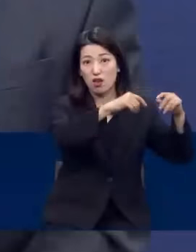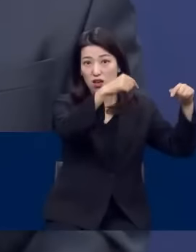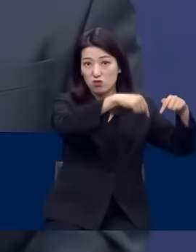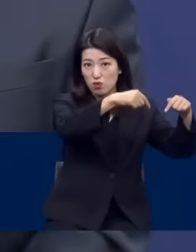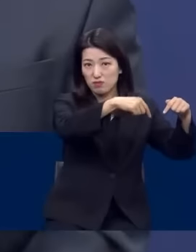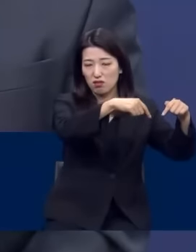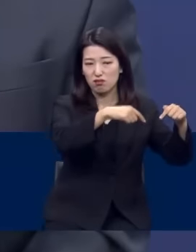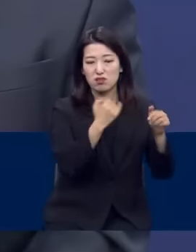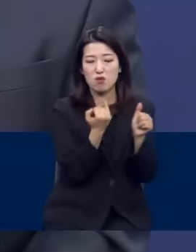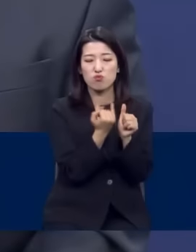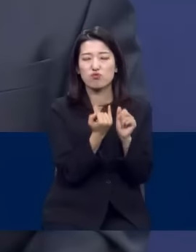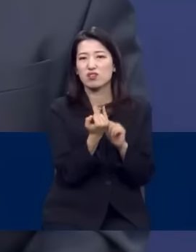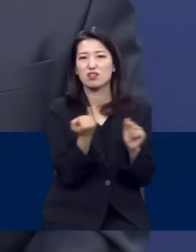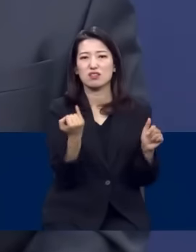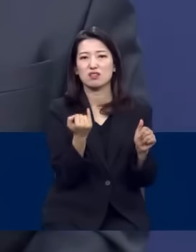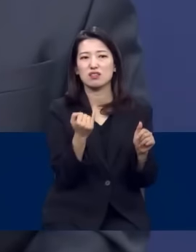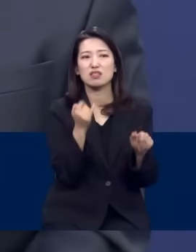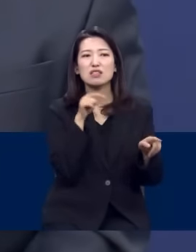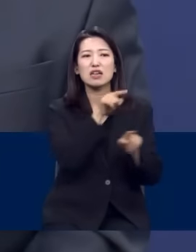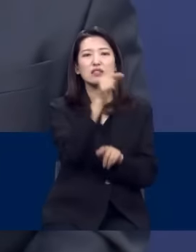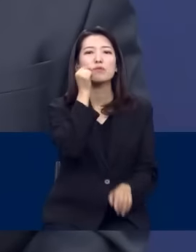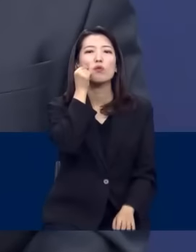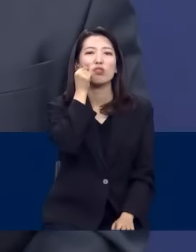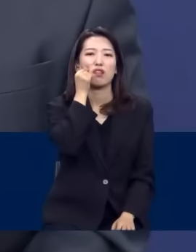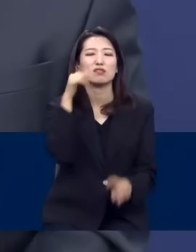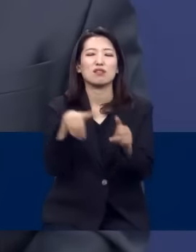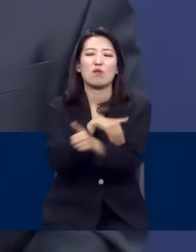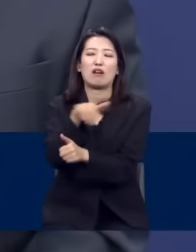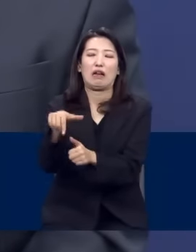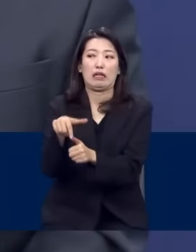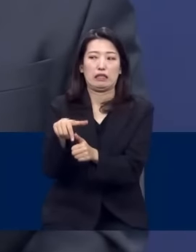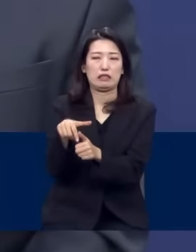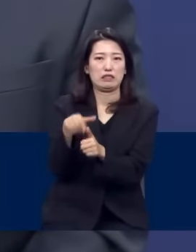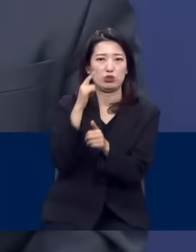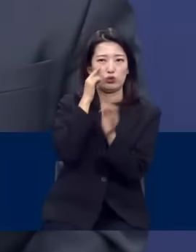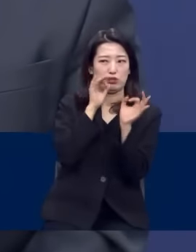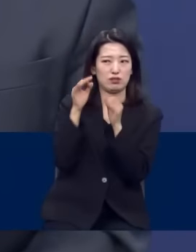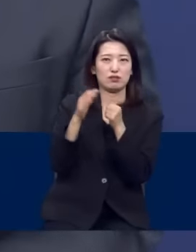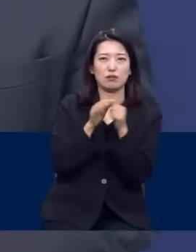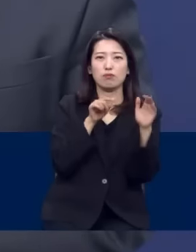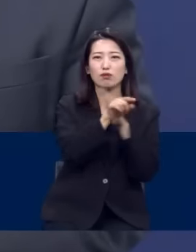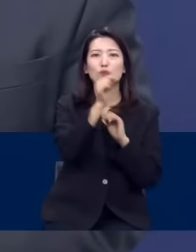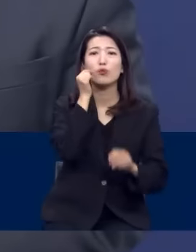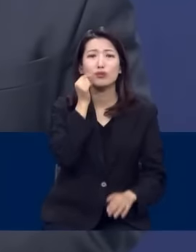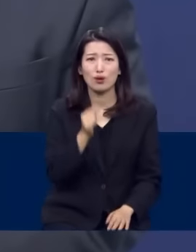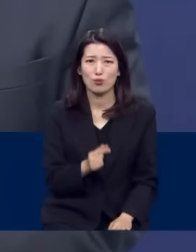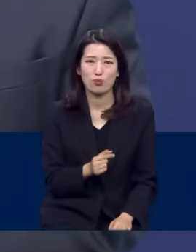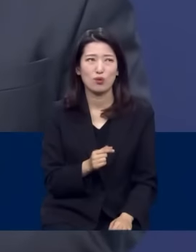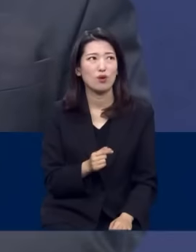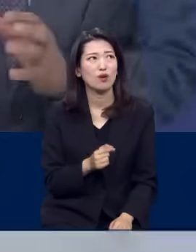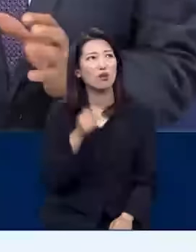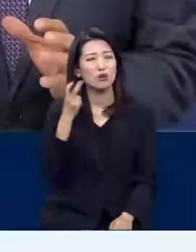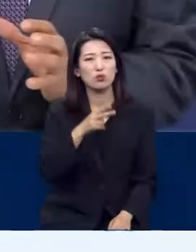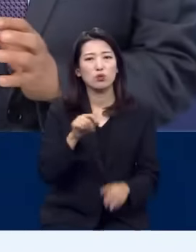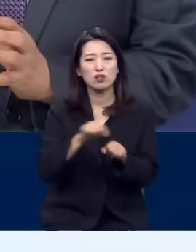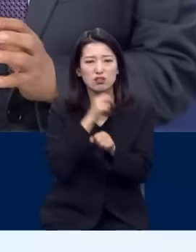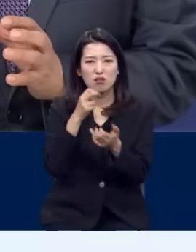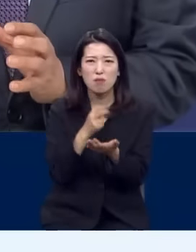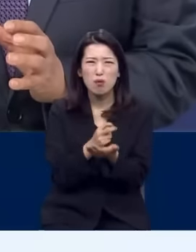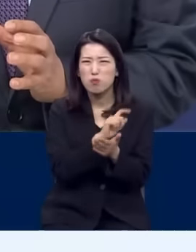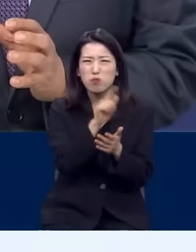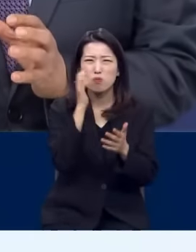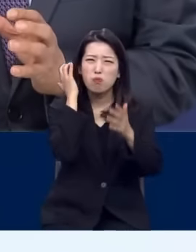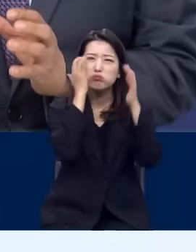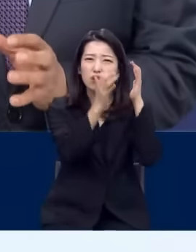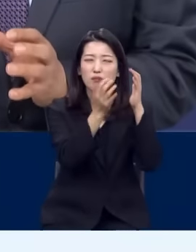저는 명태 지금 감옥에 들어간 이상 앞으로 저는 논란의 축이 명태곤 김견희